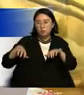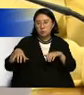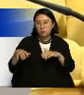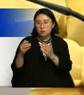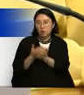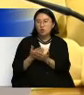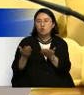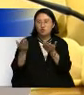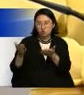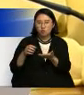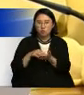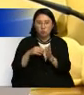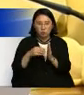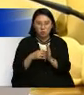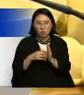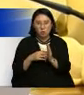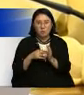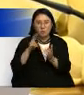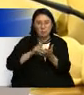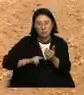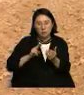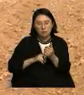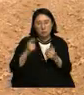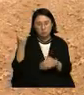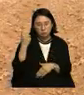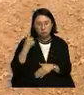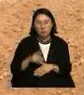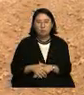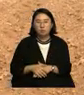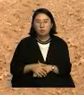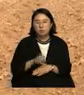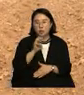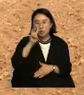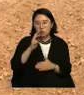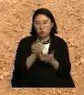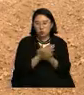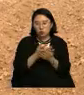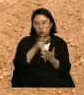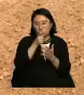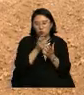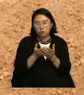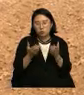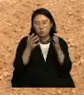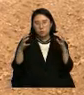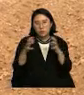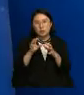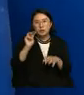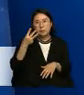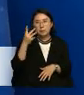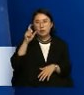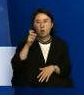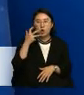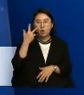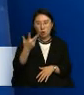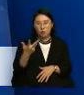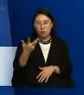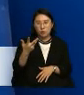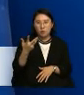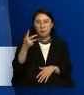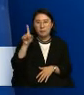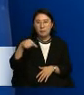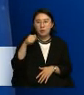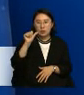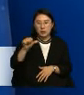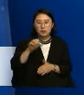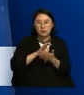주고 들리는 얘기로는 매각까지 한대는 그 파주시가 공급한 물탱크는 총 318개로